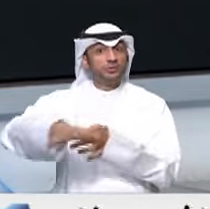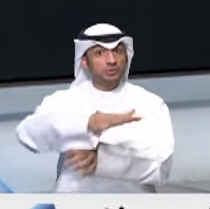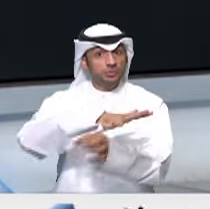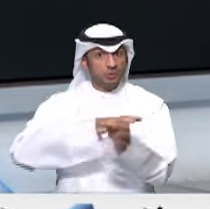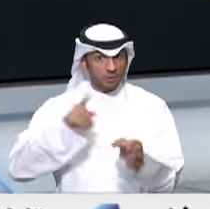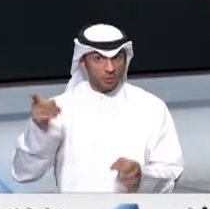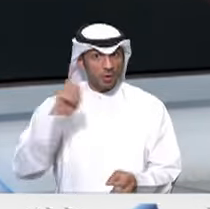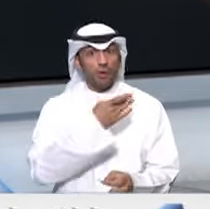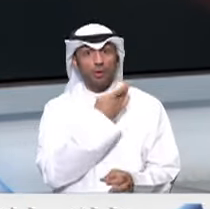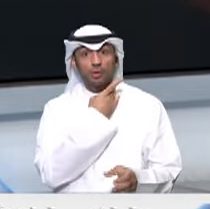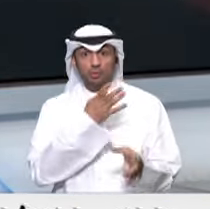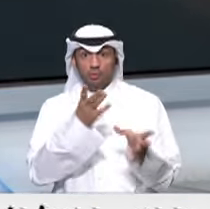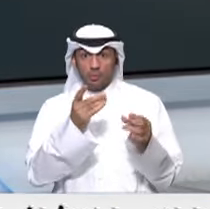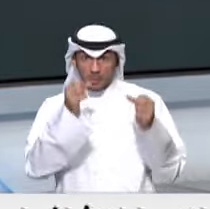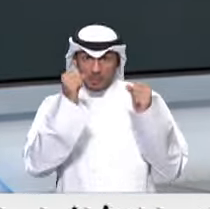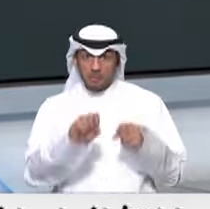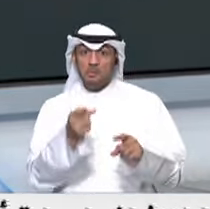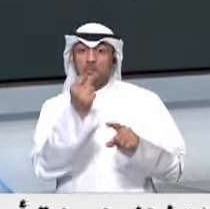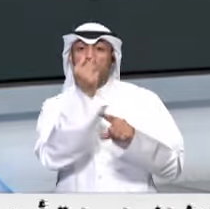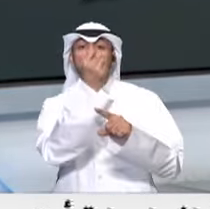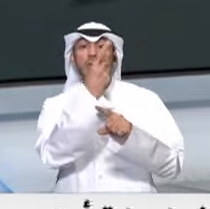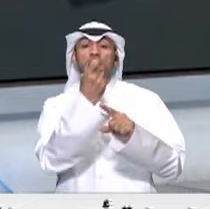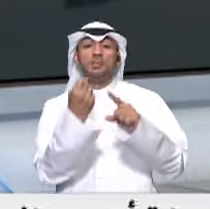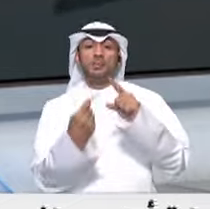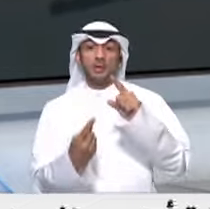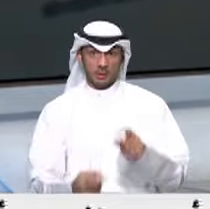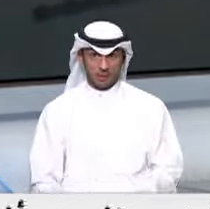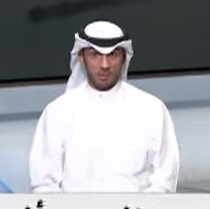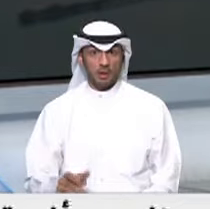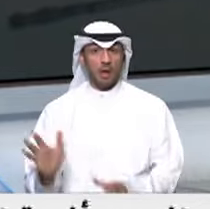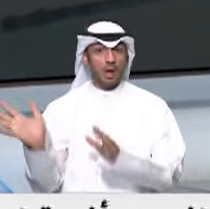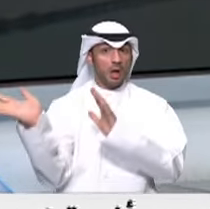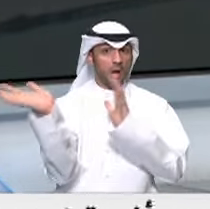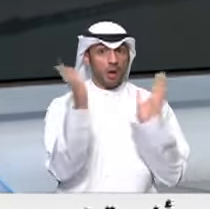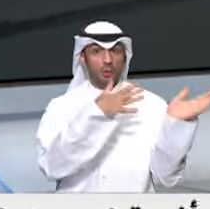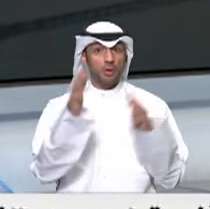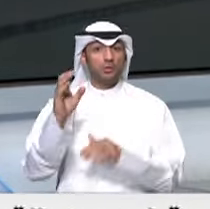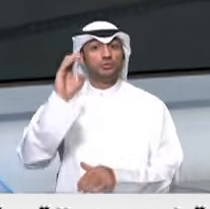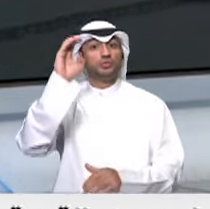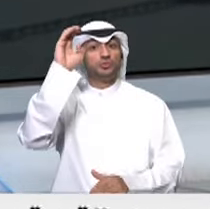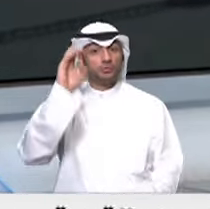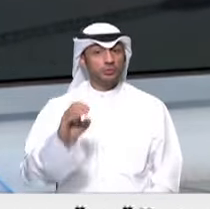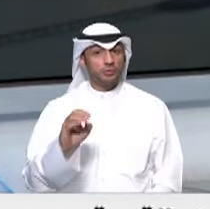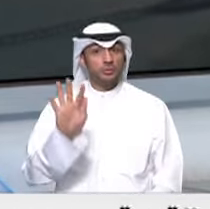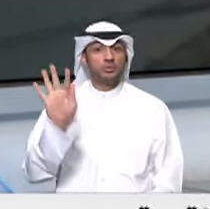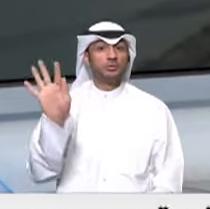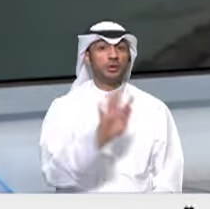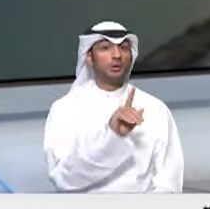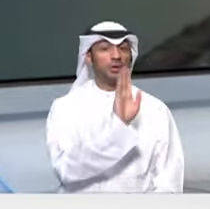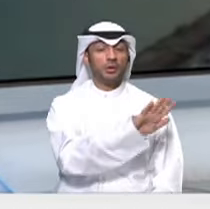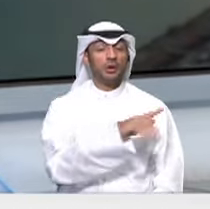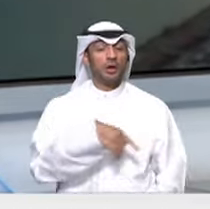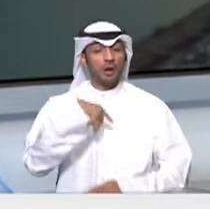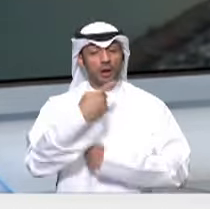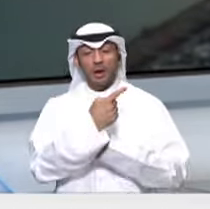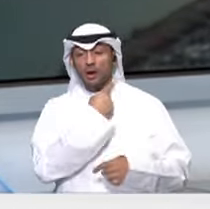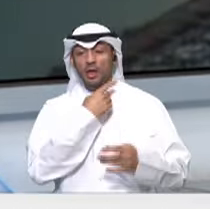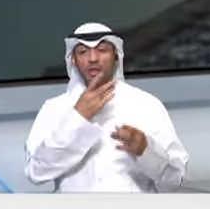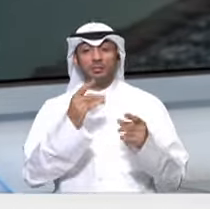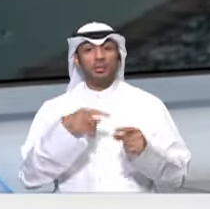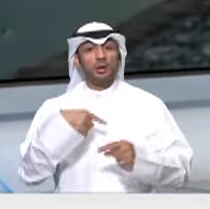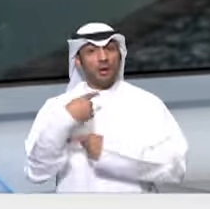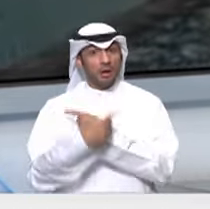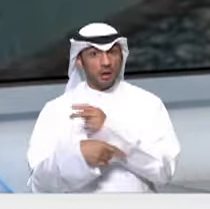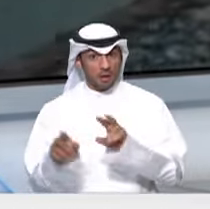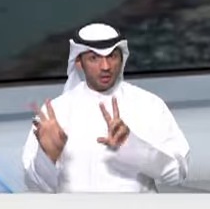نسبة الرطوبة إلى 100%. مع استمرار في الرياح الجنوبية الشرقية الرطبة، متوقع أن تستمر هذه الأجواء